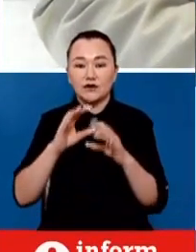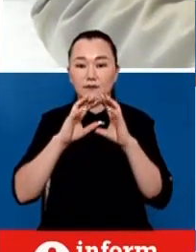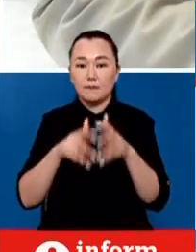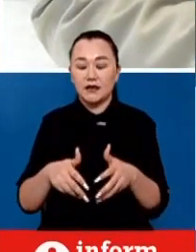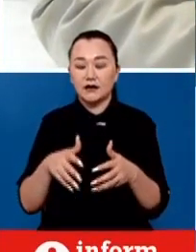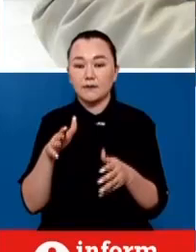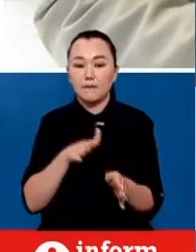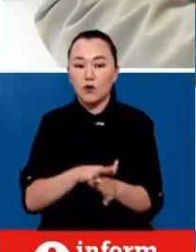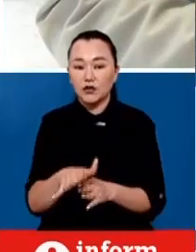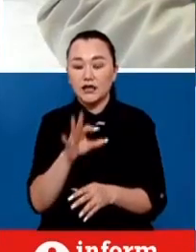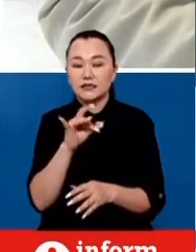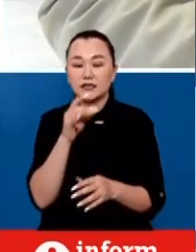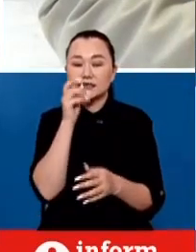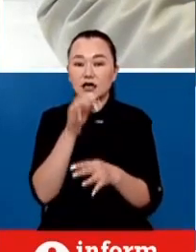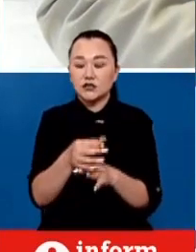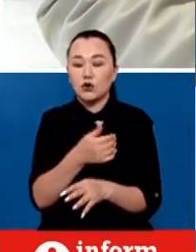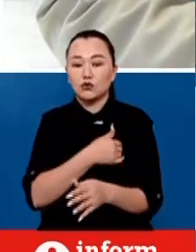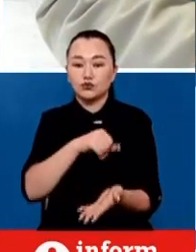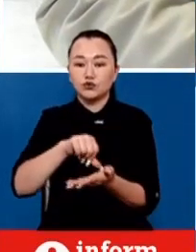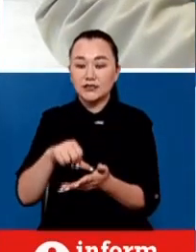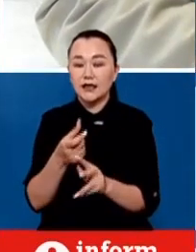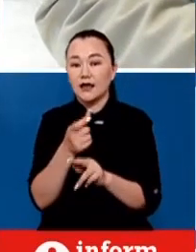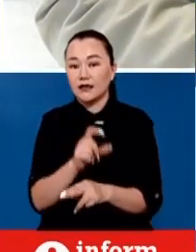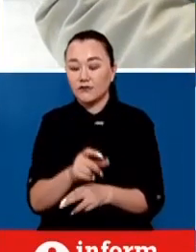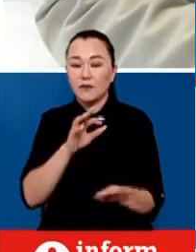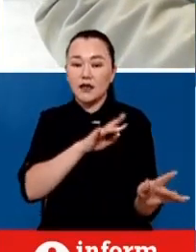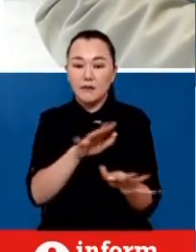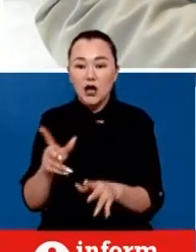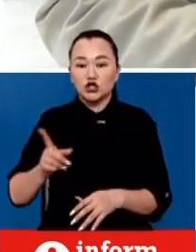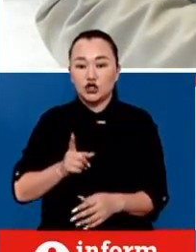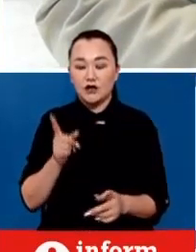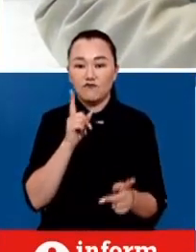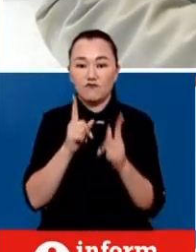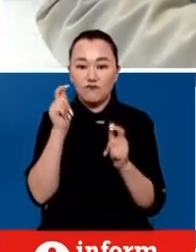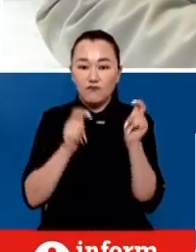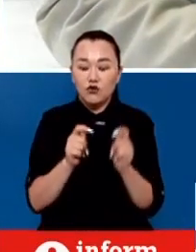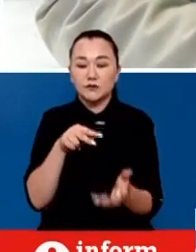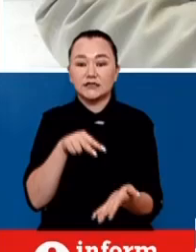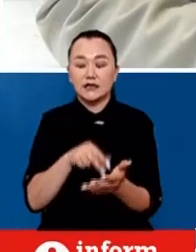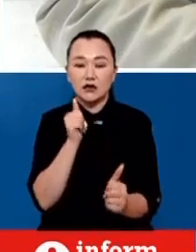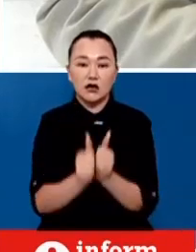мир. Резюмируя, отмечу, участники этого мероприятия ожидают, что форум станет